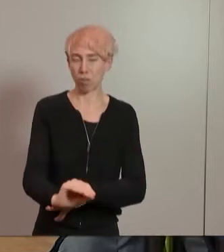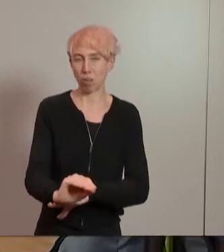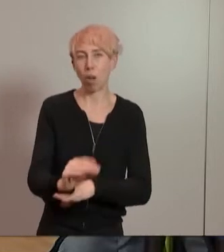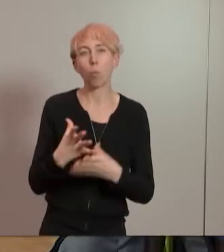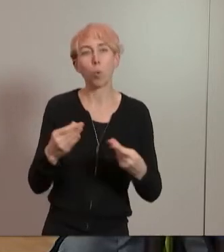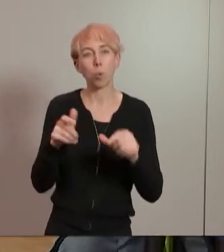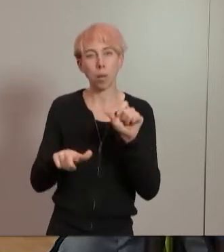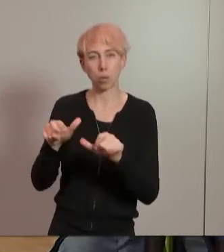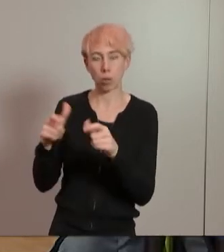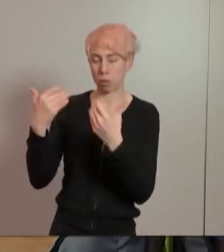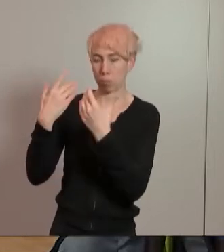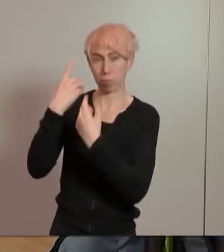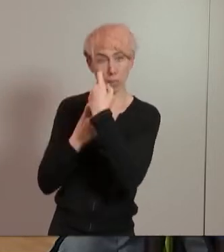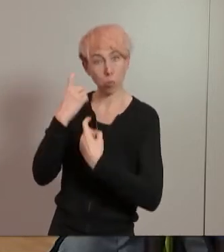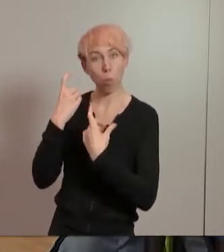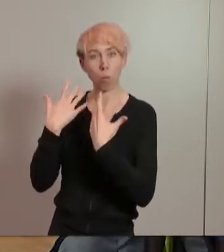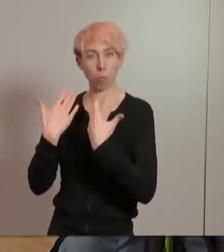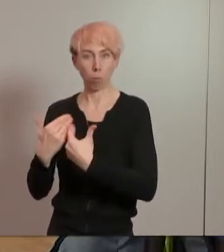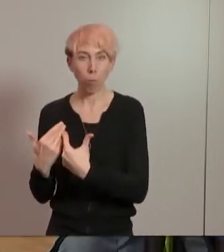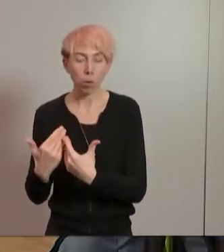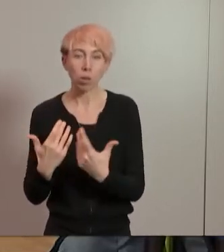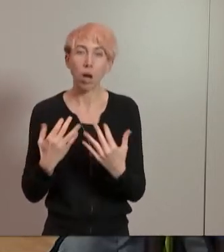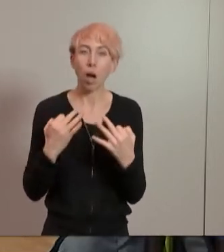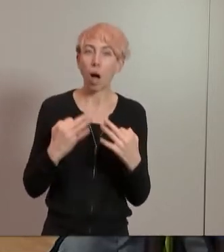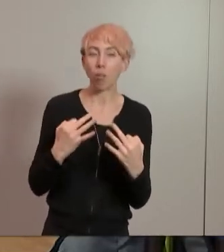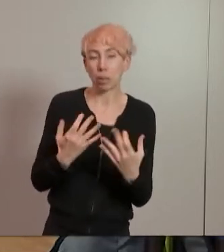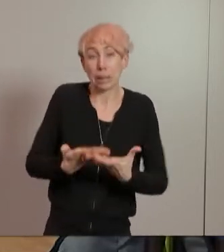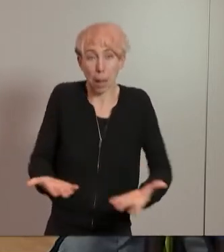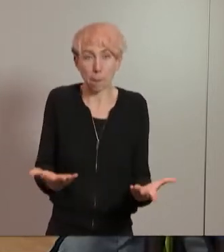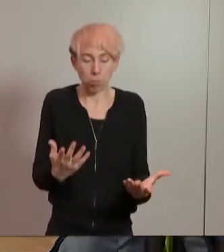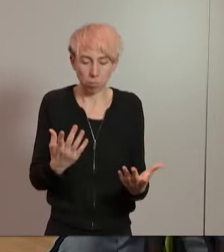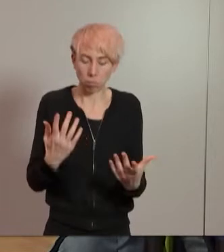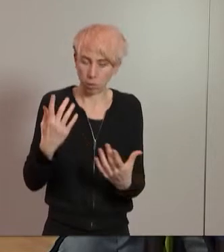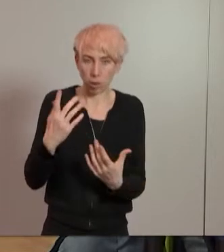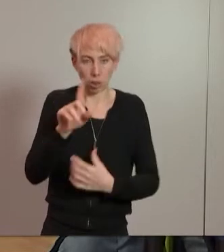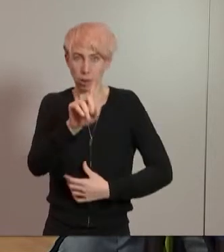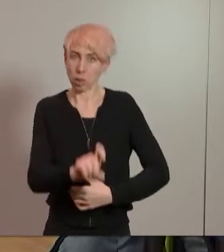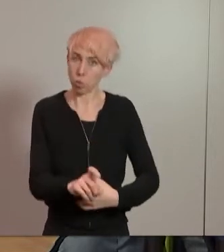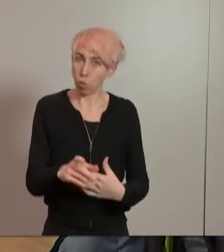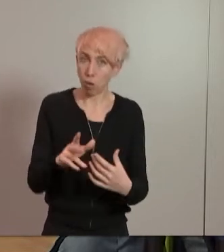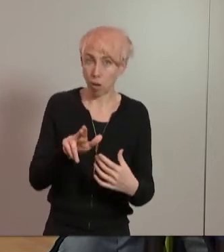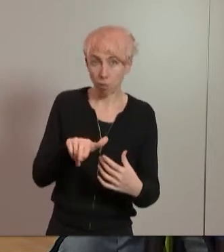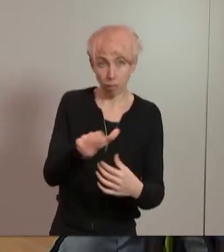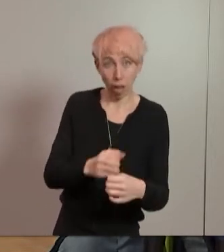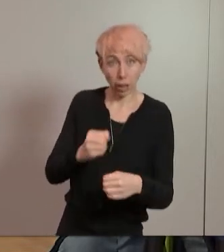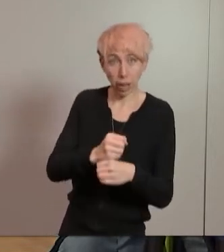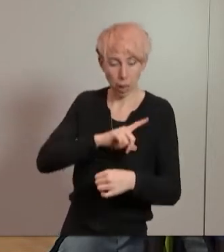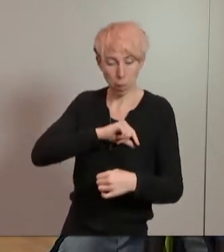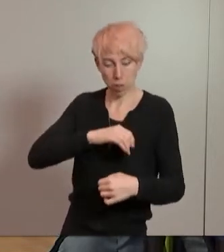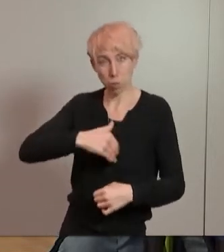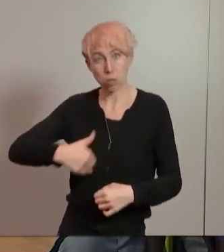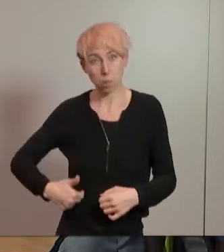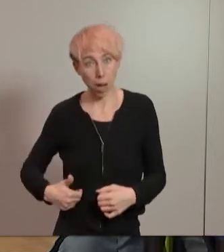Beaucoup de Roséens m'ont posé la question, et la question relativement simple, c'est: y aura-t-il un projet de création d'une police